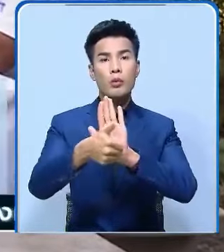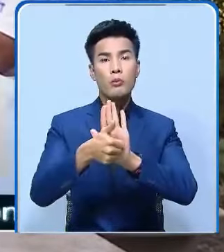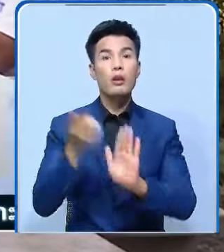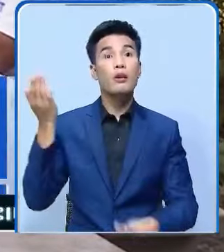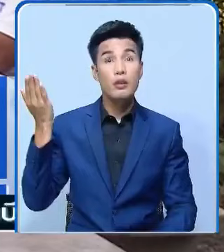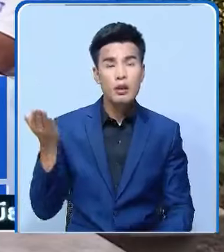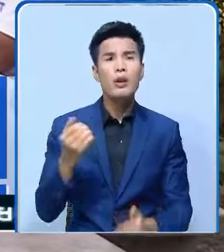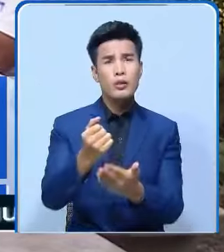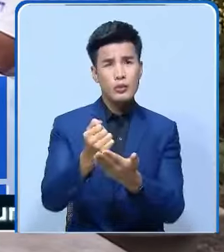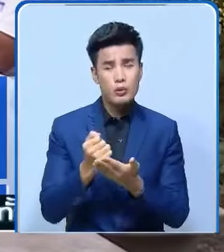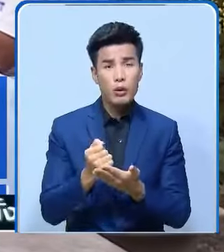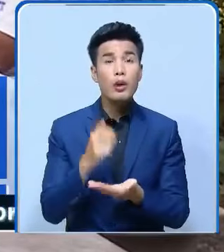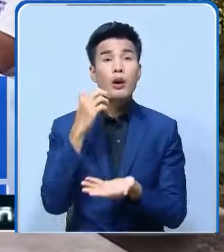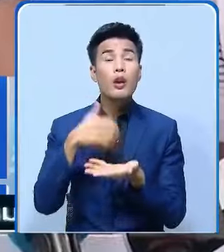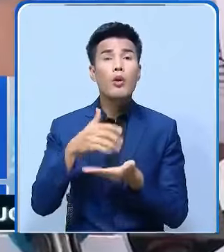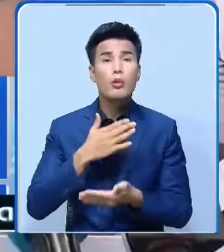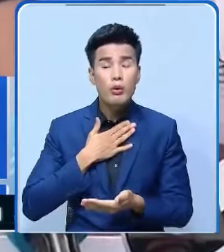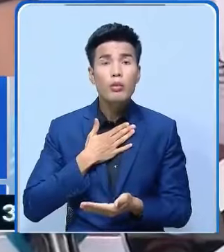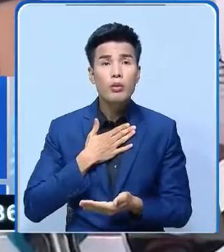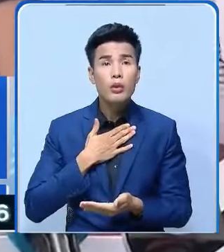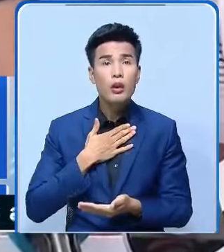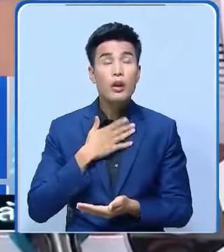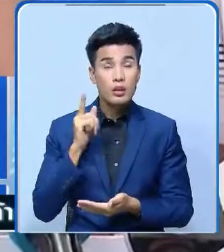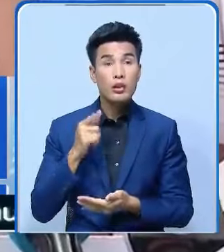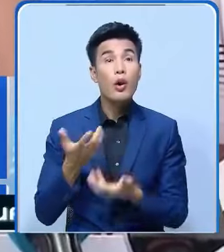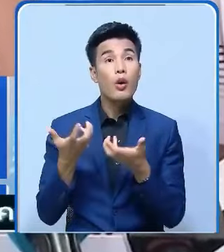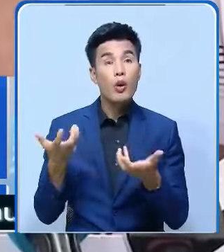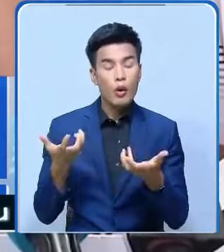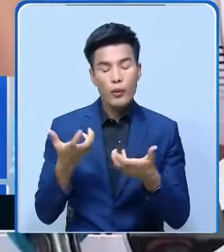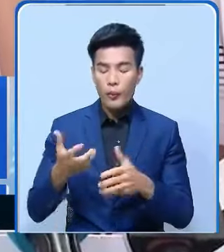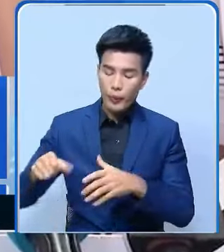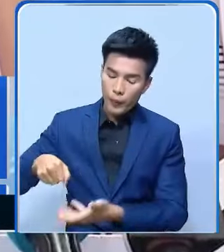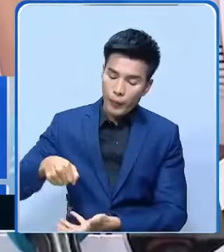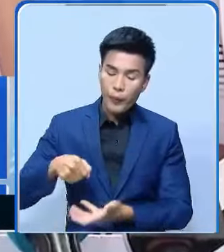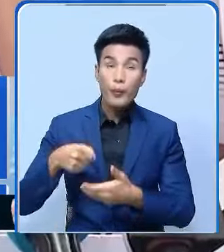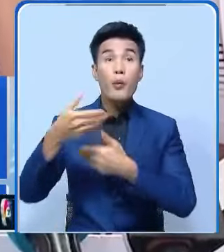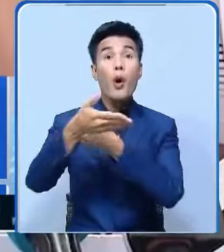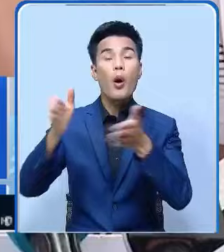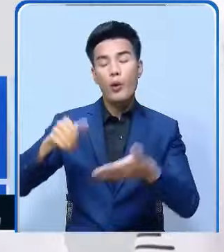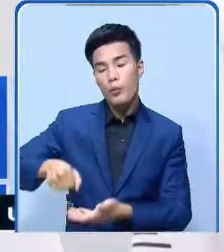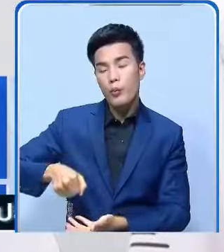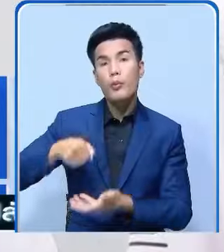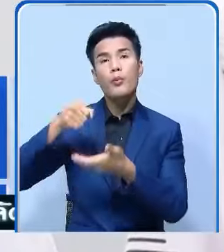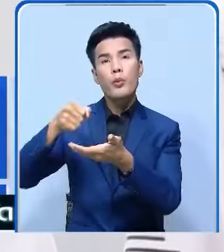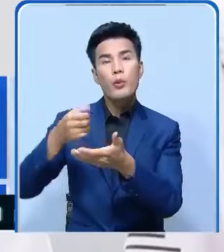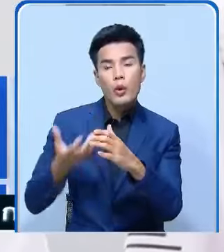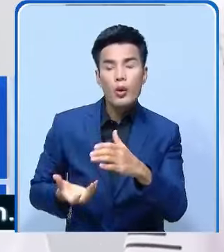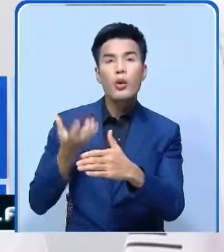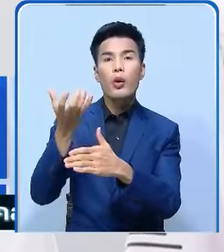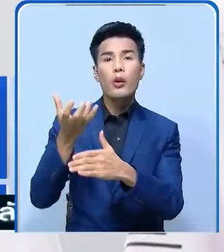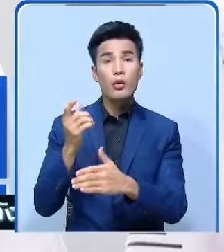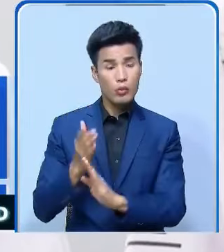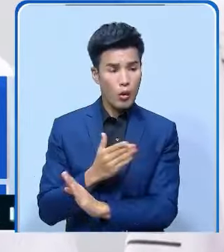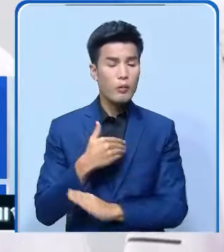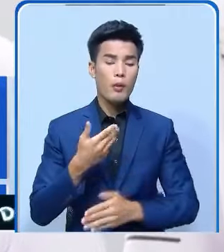โดยป้าบุญหมีเล่าว่าวันเกิดเหตุขณะที่ตัวเองกำลังขนของขึ้นห้องพักหลังจากที่กลับมาจากการขายอาหารแล้วนะคะก็เดินผ่าน